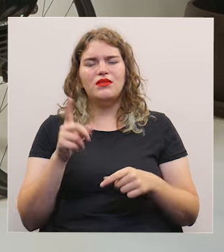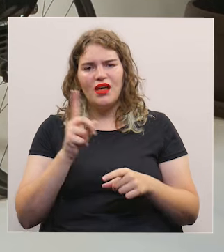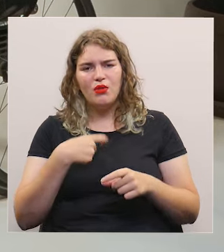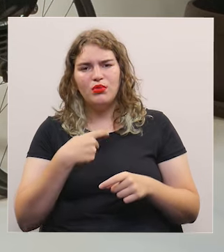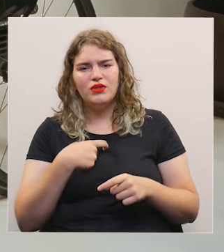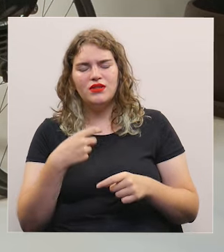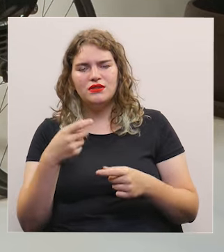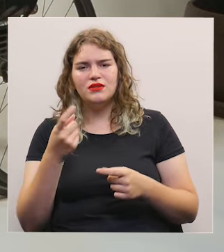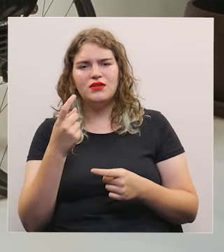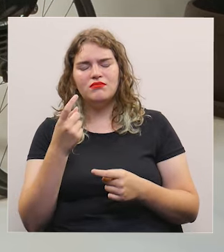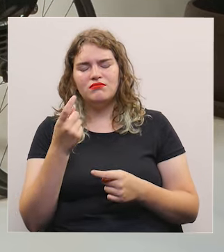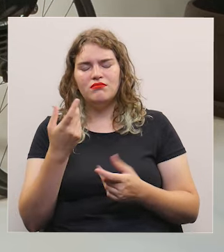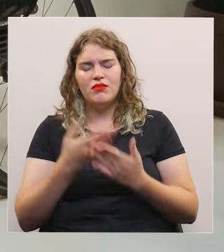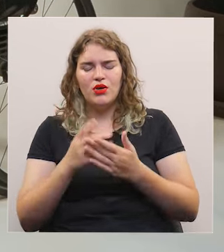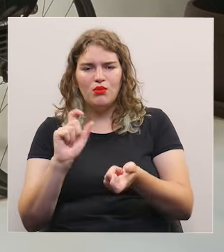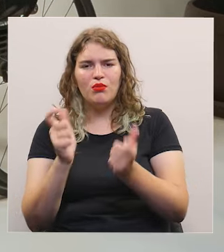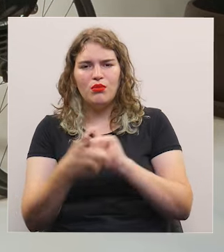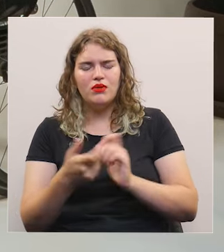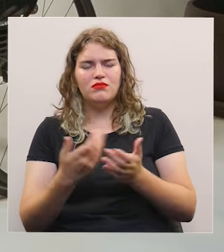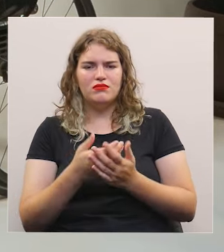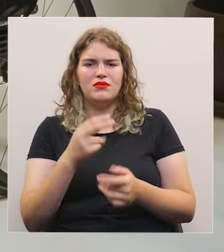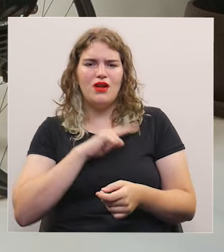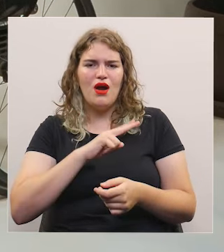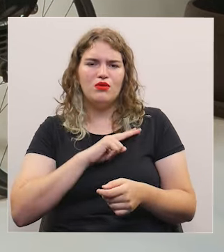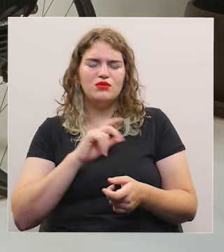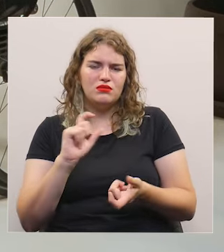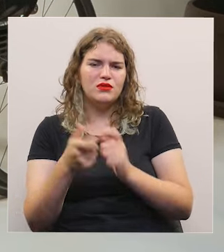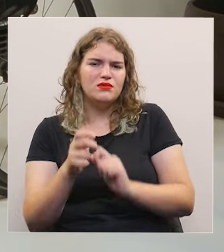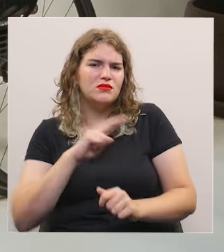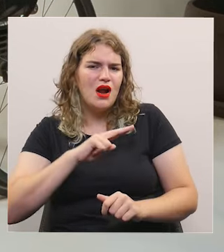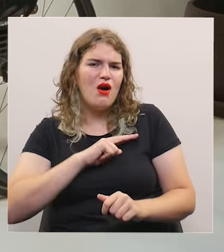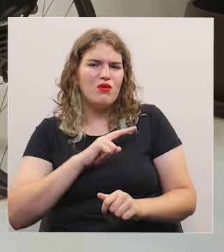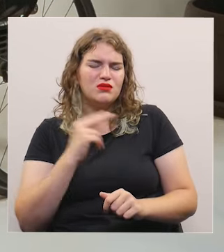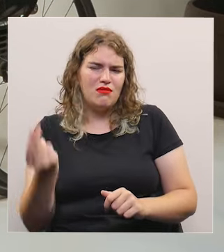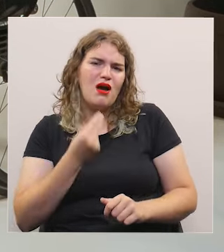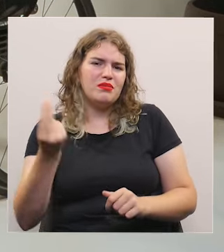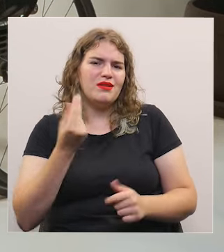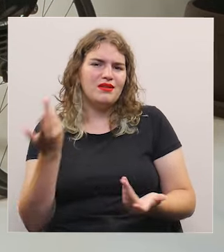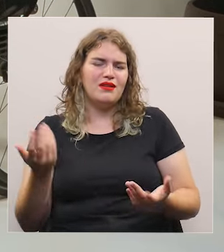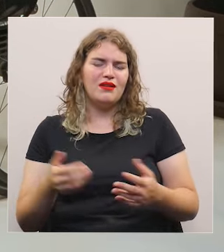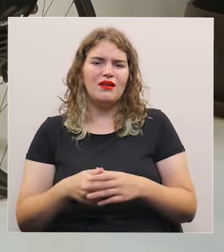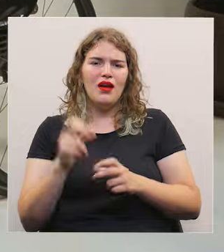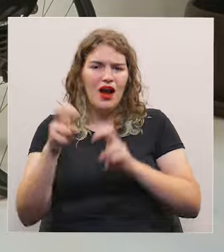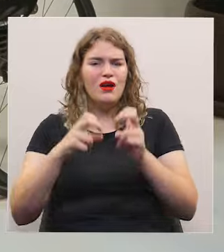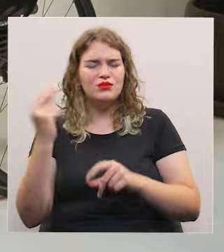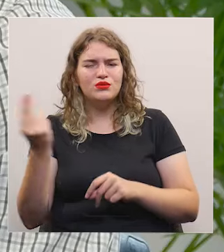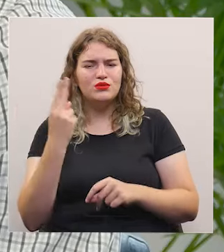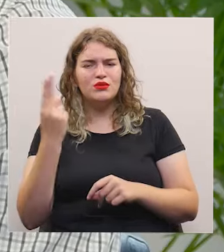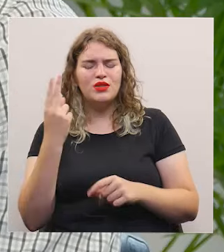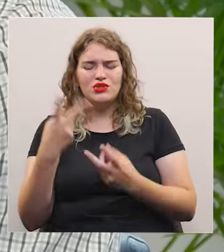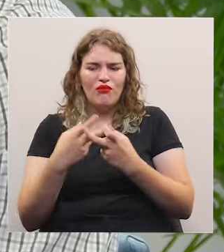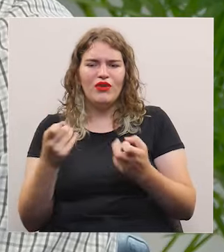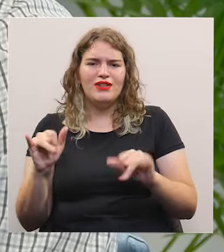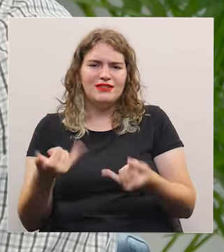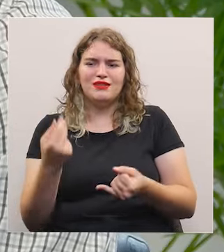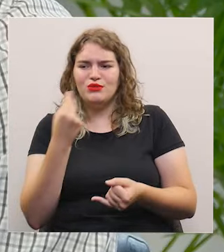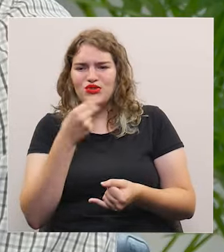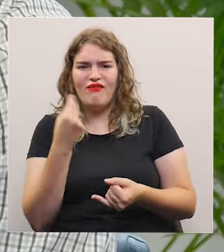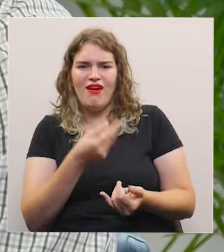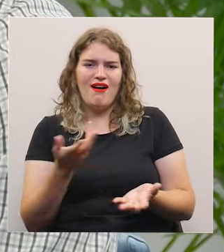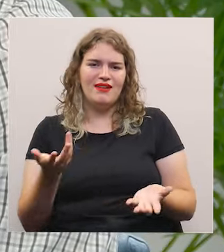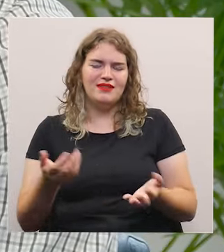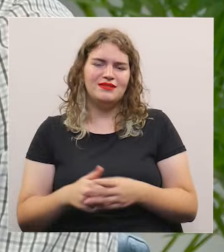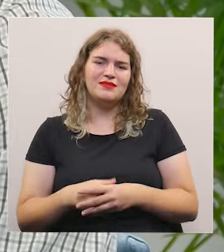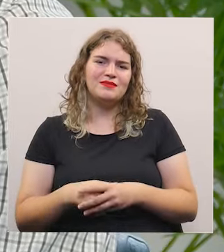dacă puteți să vă pocăiți prin dragoste, pocăiți-vă prin dragoste. Amin. Amin. De ce să nu-L caut eu pe Dumnezeu? De ce să nu fac eu un